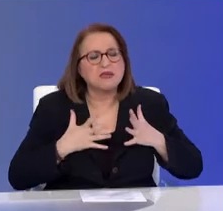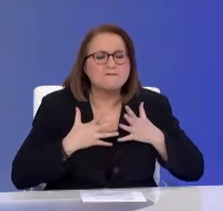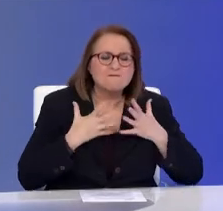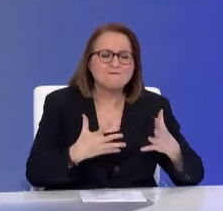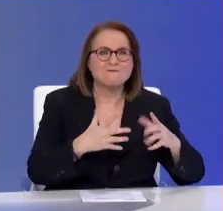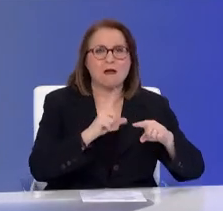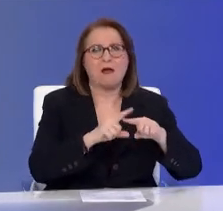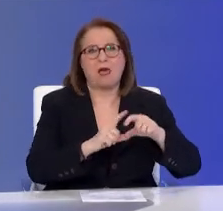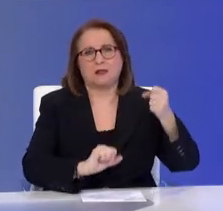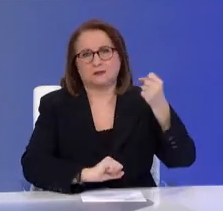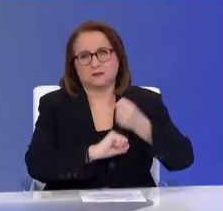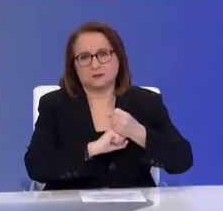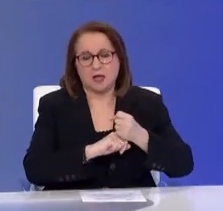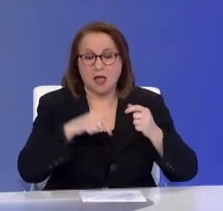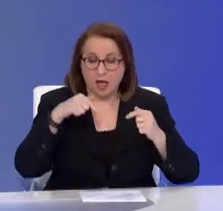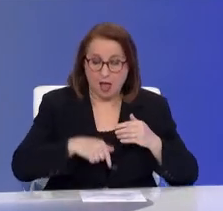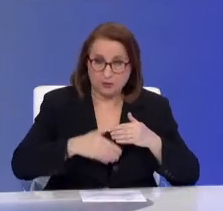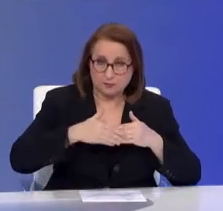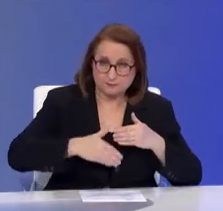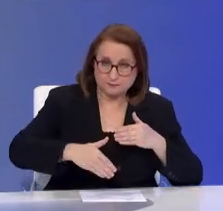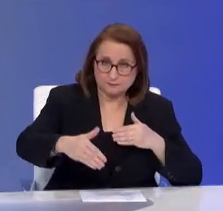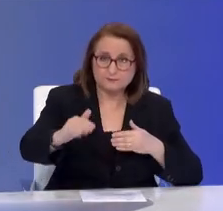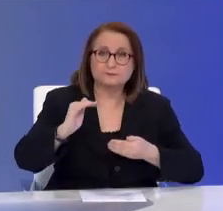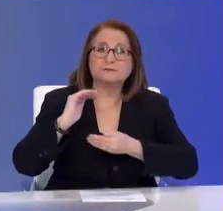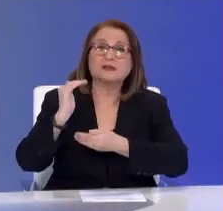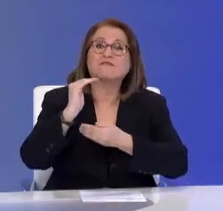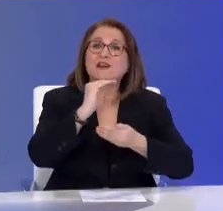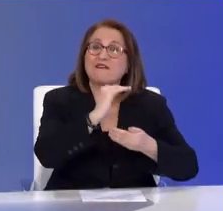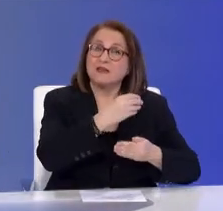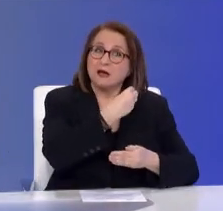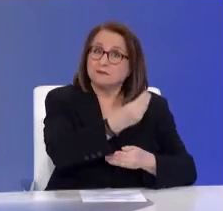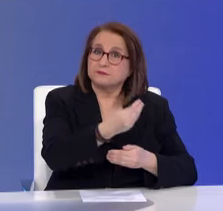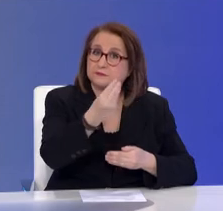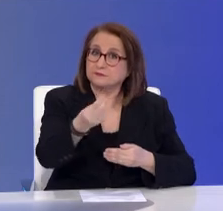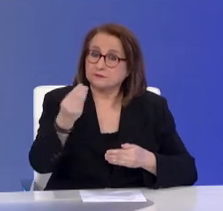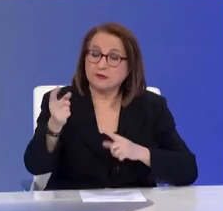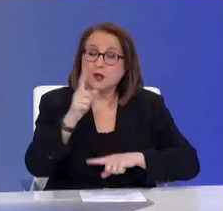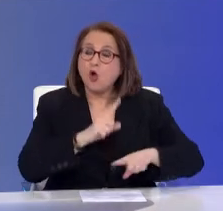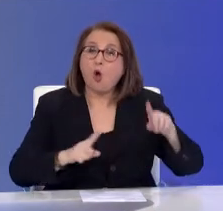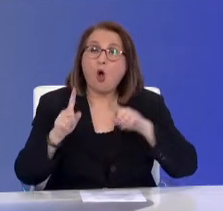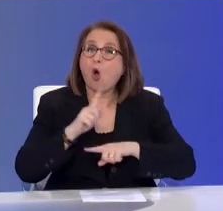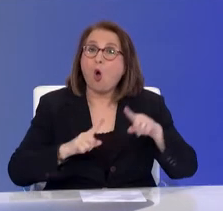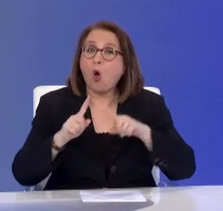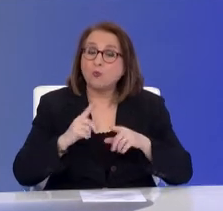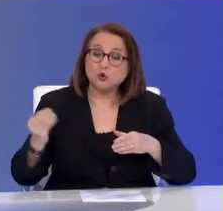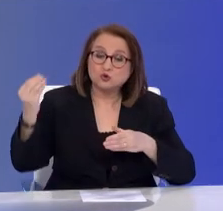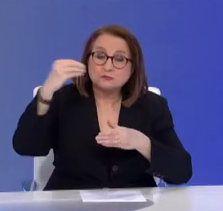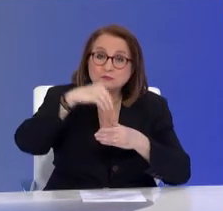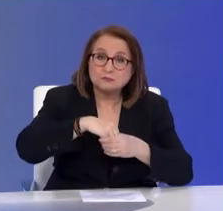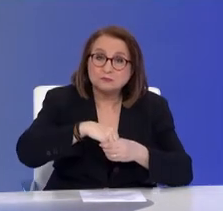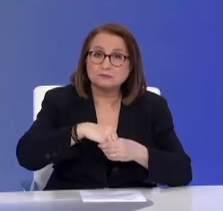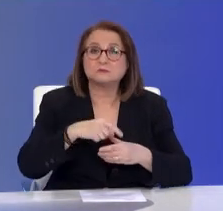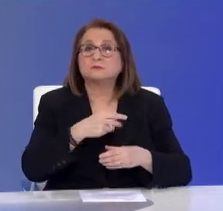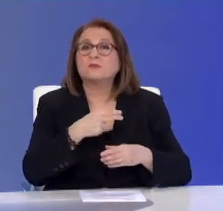απονέμονται από τούτε και στο εξής σε όλους όσους έπαιξαν σημαντικό ρόλο